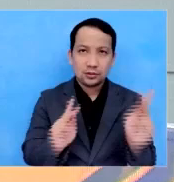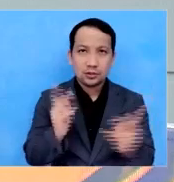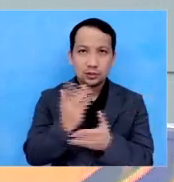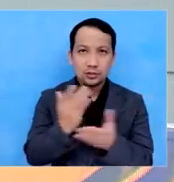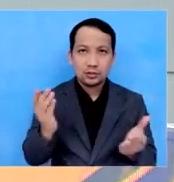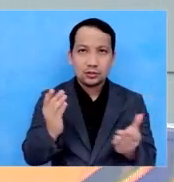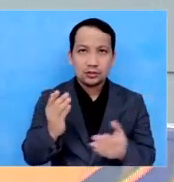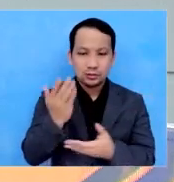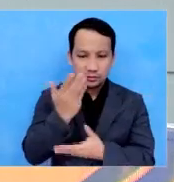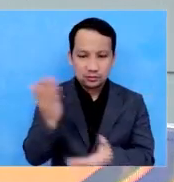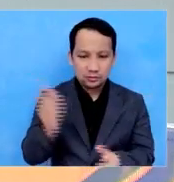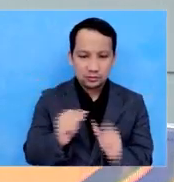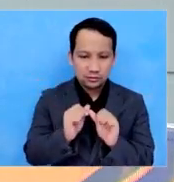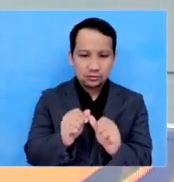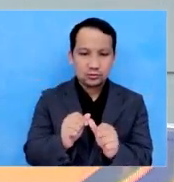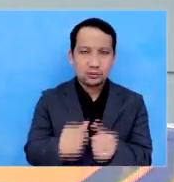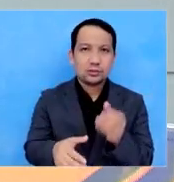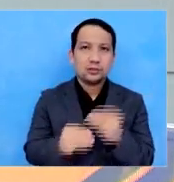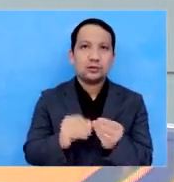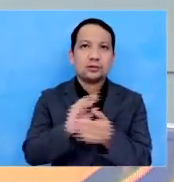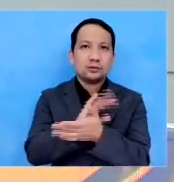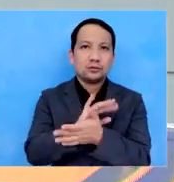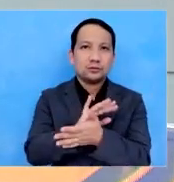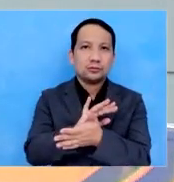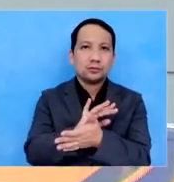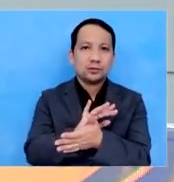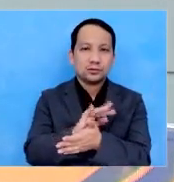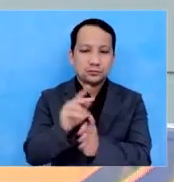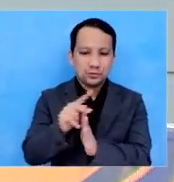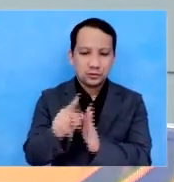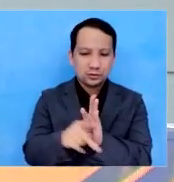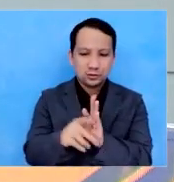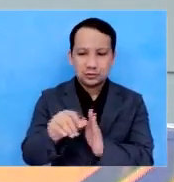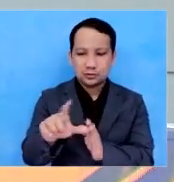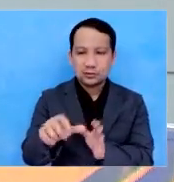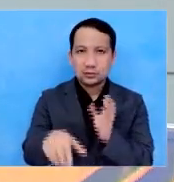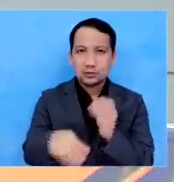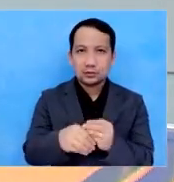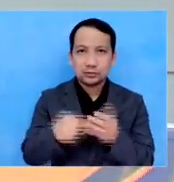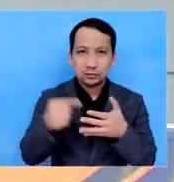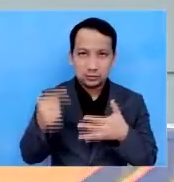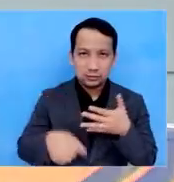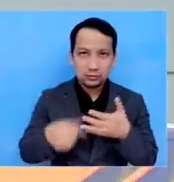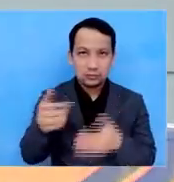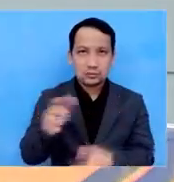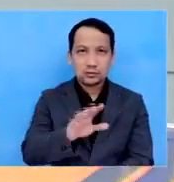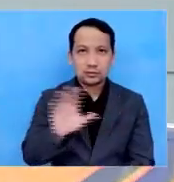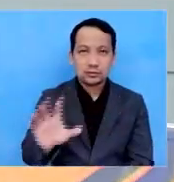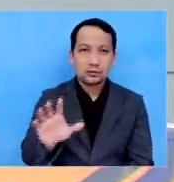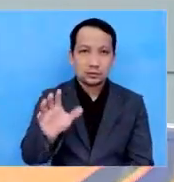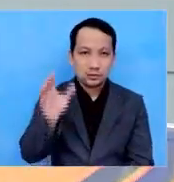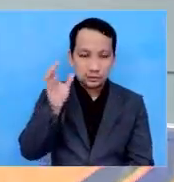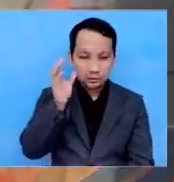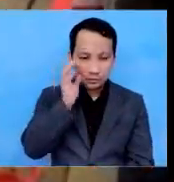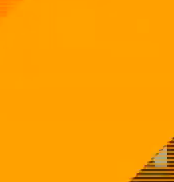na pagpapatupad ng COVID-19 protocols. Para sa detalye, nasa frontline ng balita niyan si Sherry Bailey.